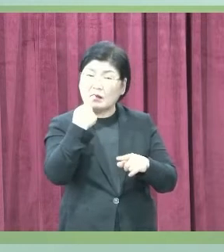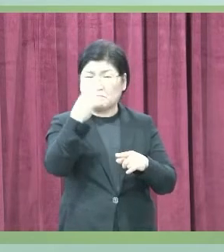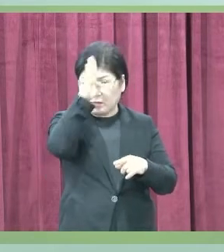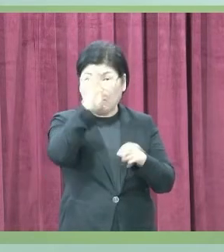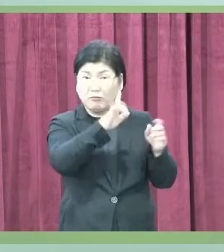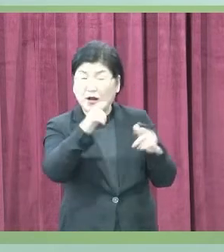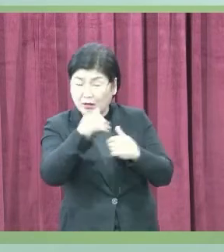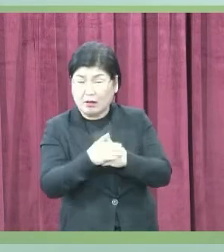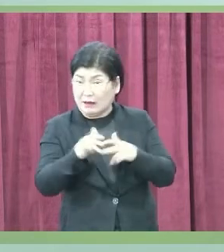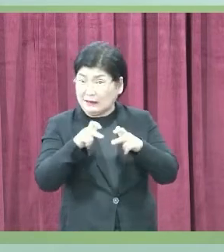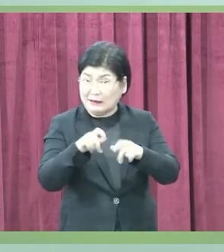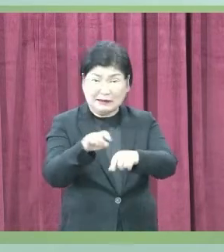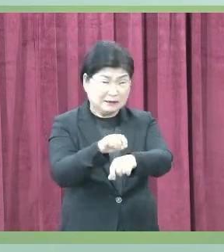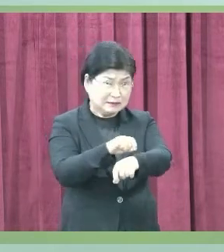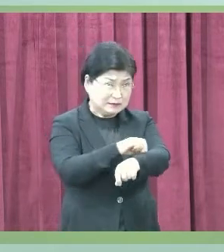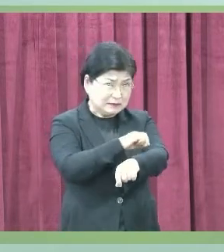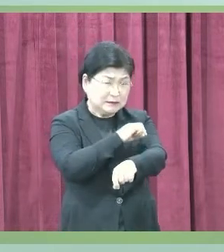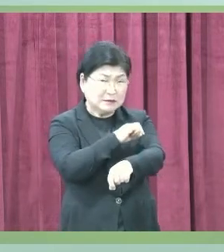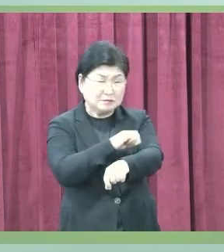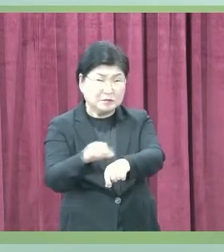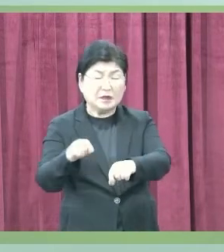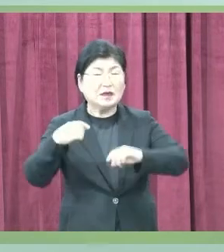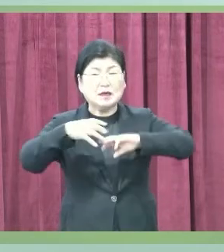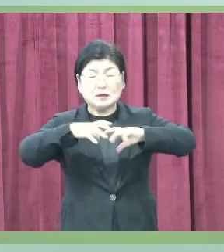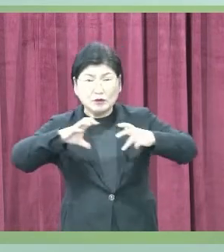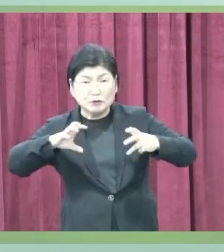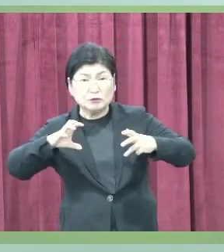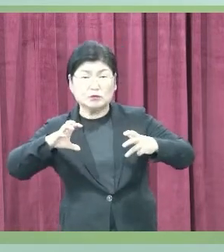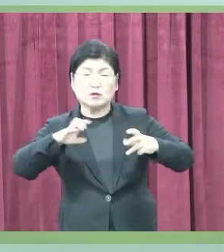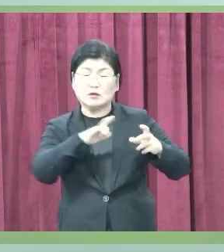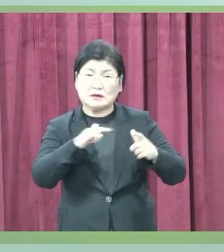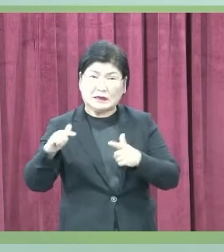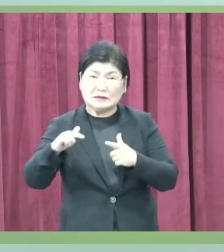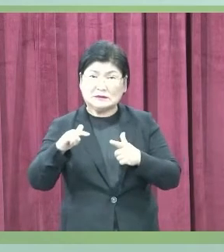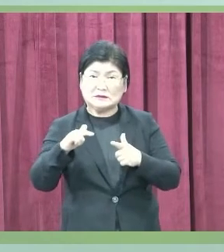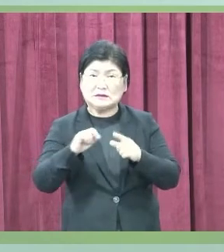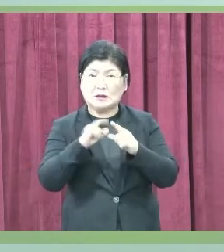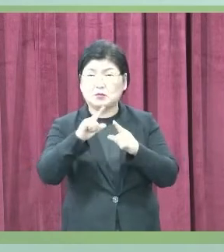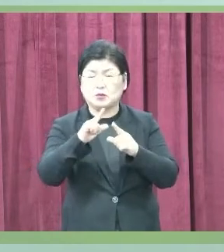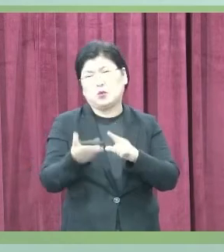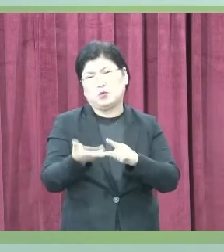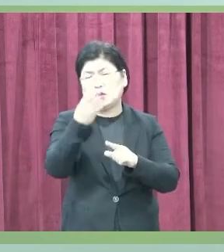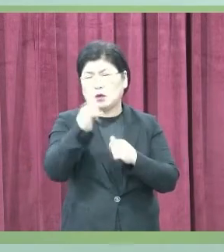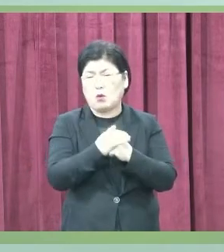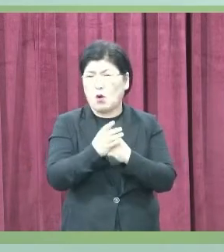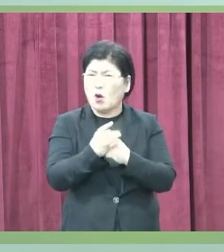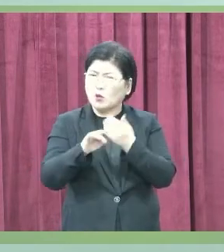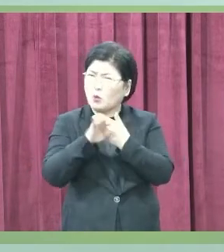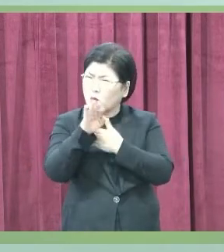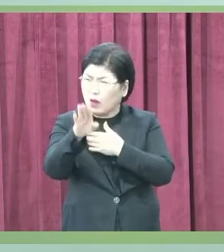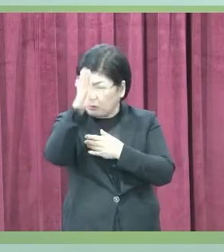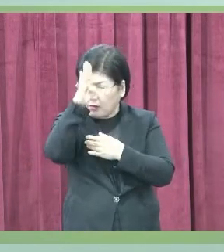있는데 장애인 특히 이제 근골격계 질환이라든가 장애와 관련된 질환들이 상위에 분포를 하고 있고 동반 질환도